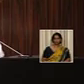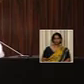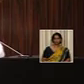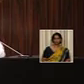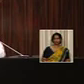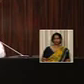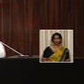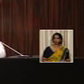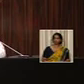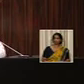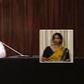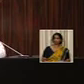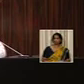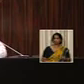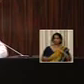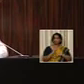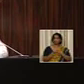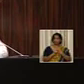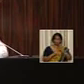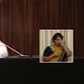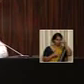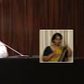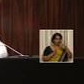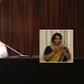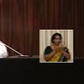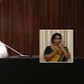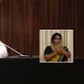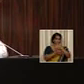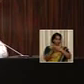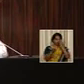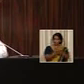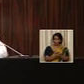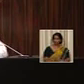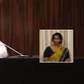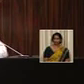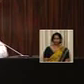මේ අපේ ජගත් කුමාර සුමිත්‍රා රජමැතිතුමාගේ පෙස්සම ඉදිරිපත් කරන්න.